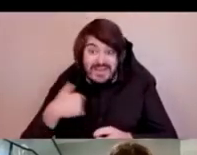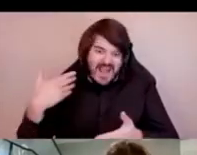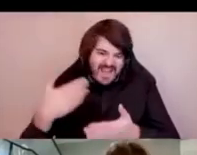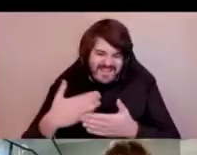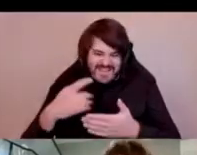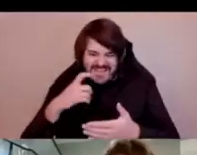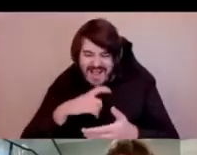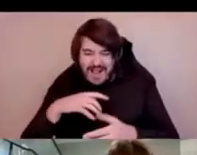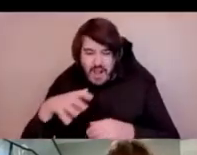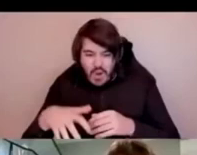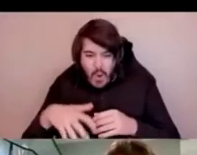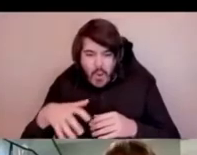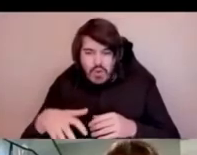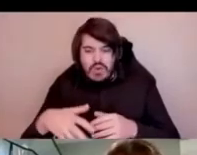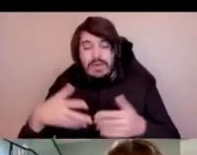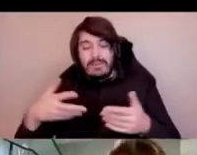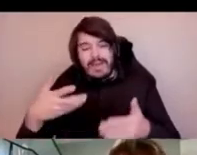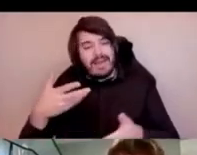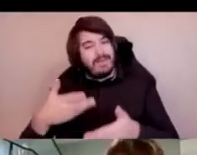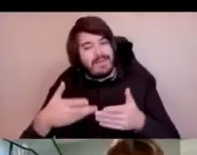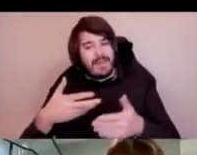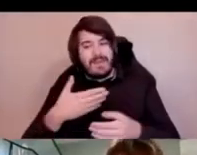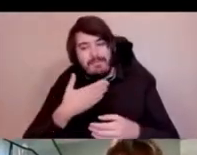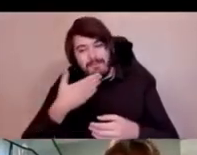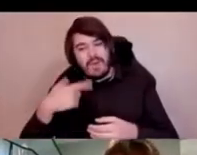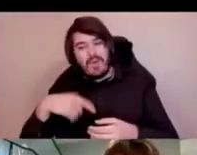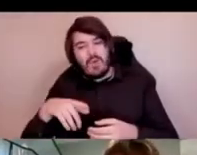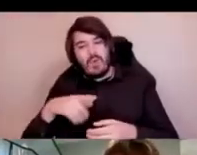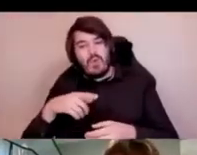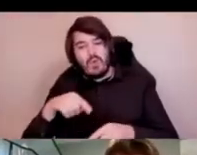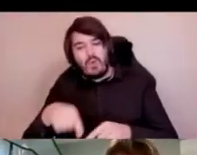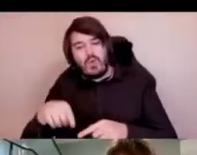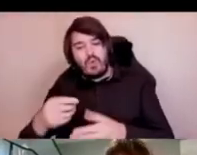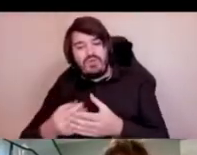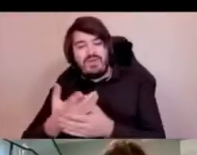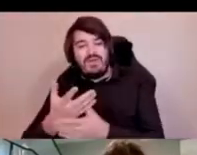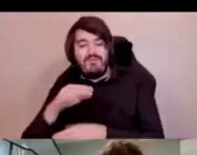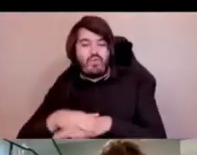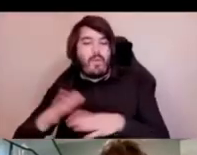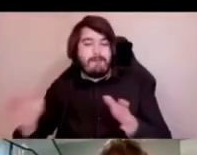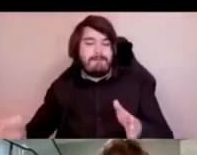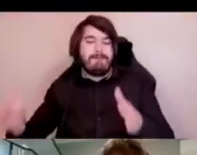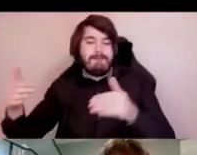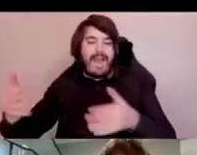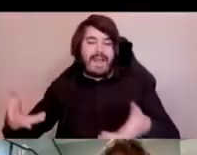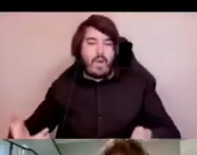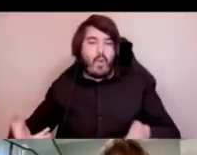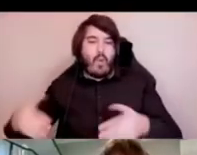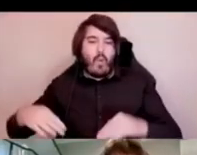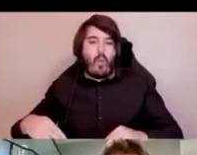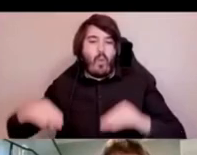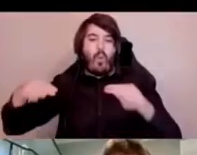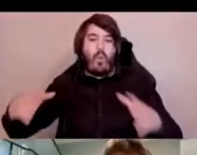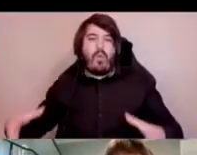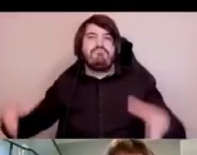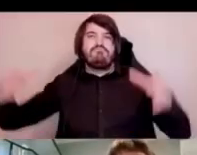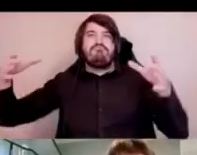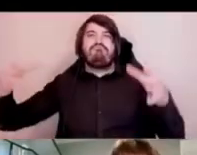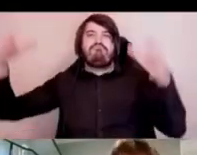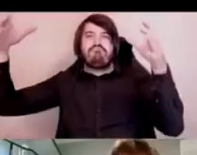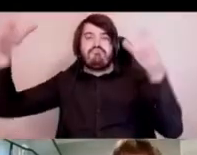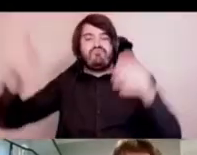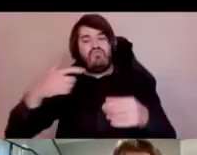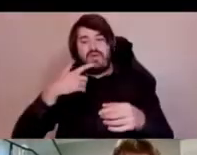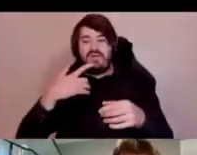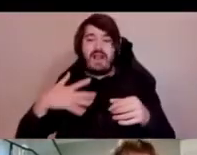mal à aller creuser, bien, peut-être alors il serait mieux de cultiver dans des bacs surélevés. Comme ça, on remplit